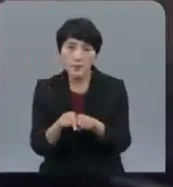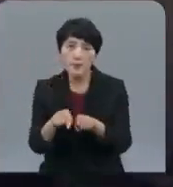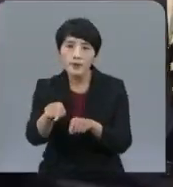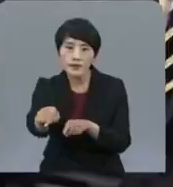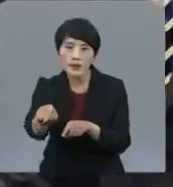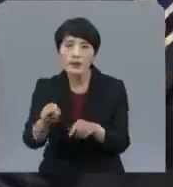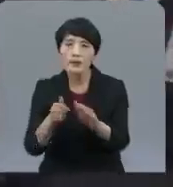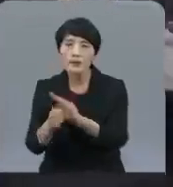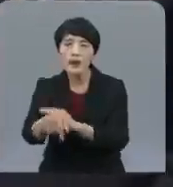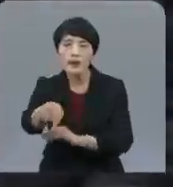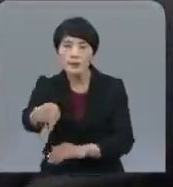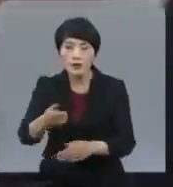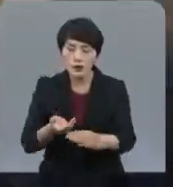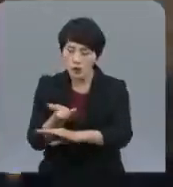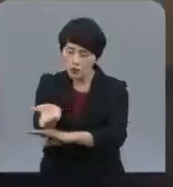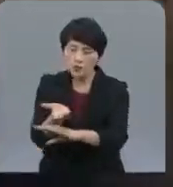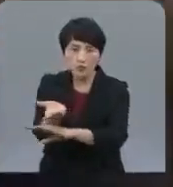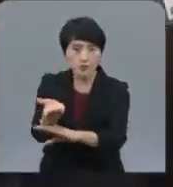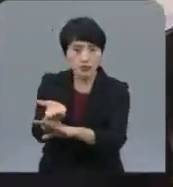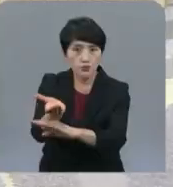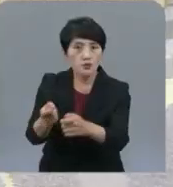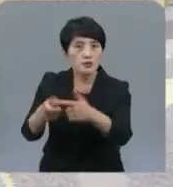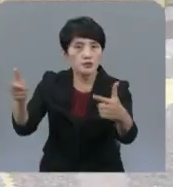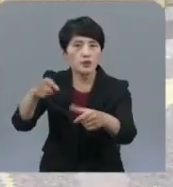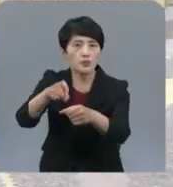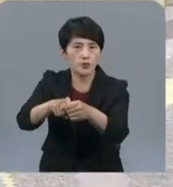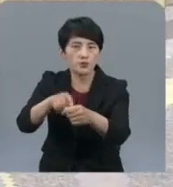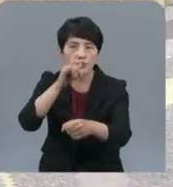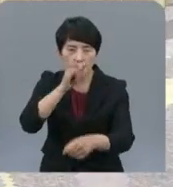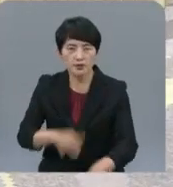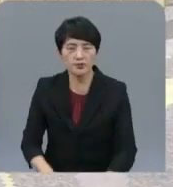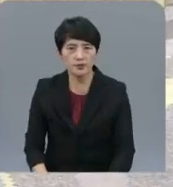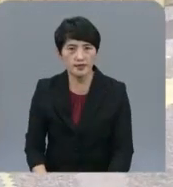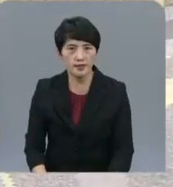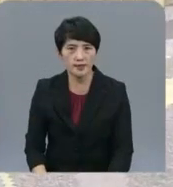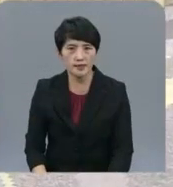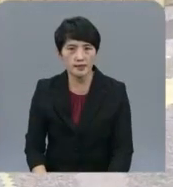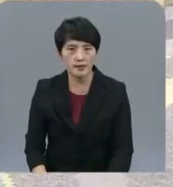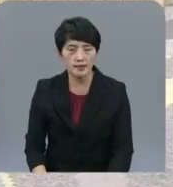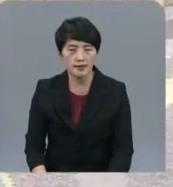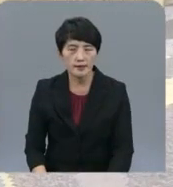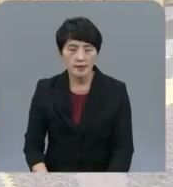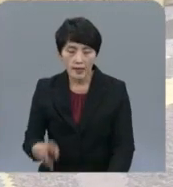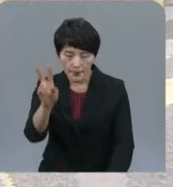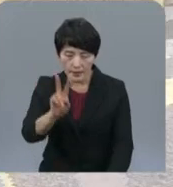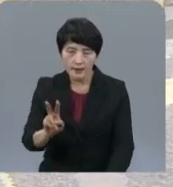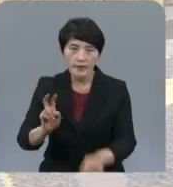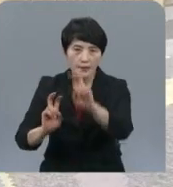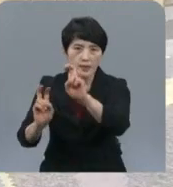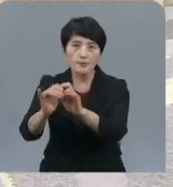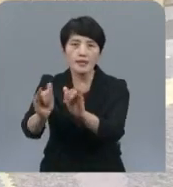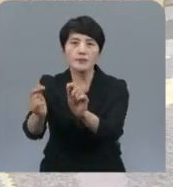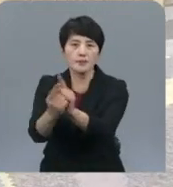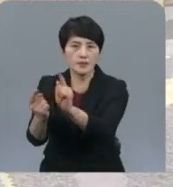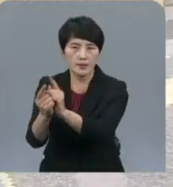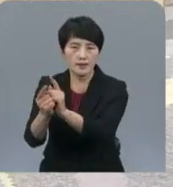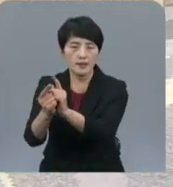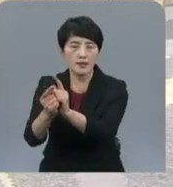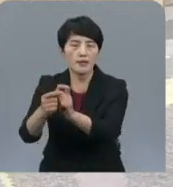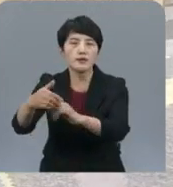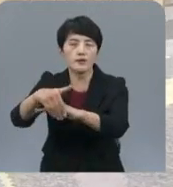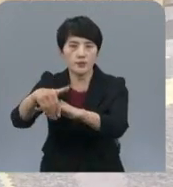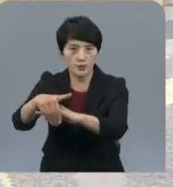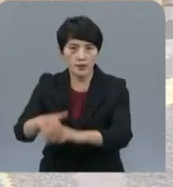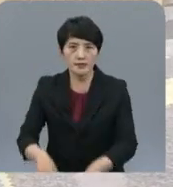une délégation économique composée de 2005 congloméras industriels et des PME accompagnera le séjour de Yun